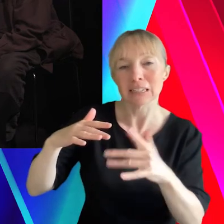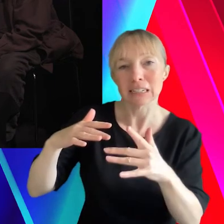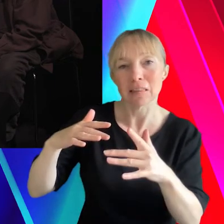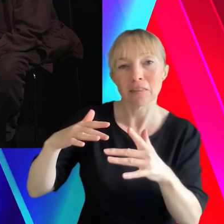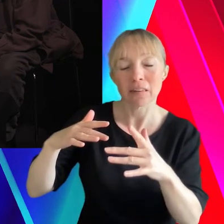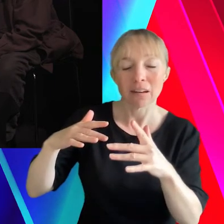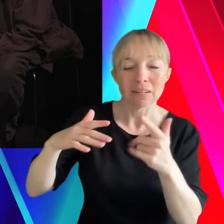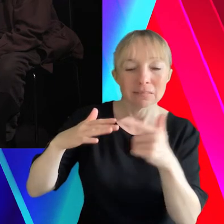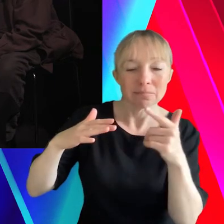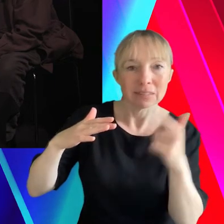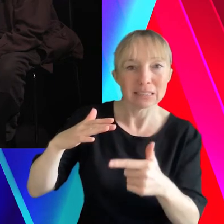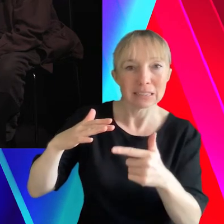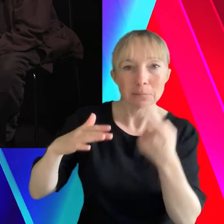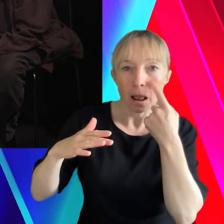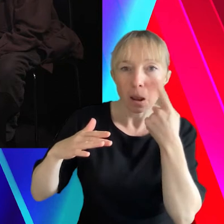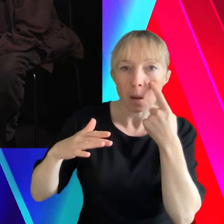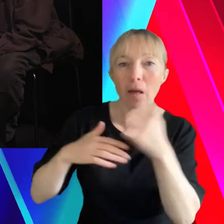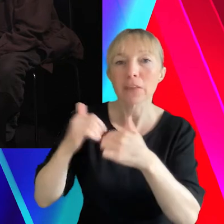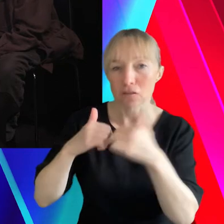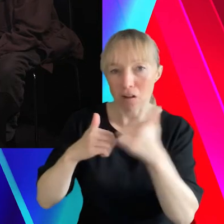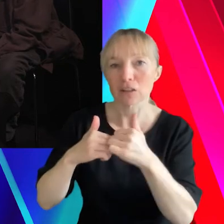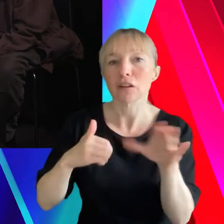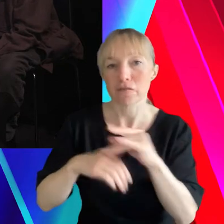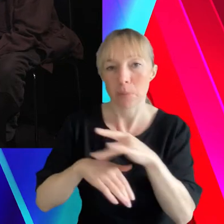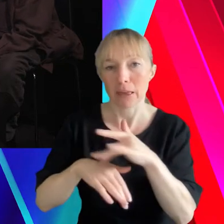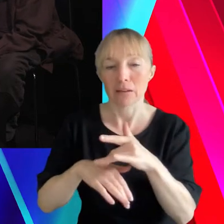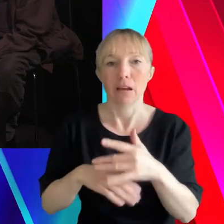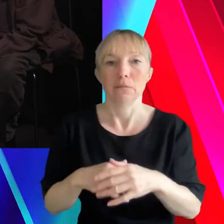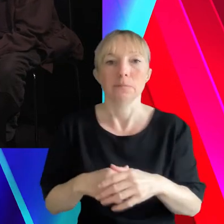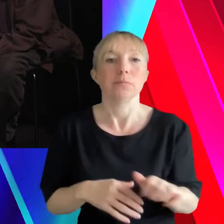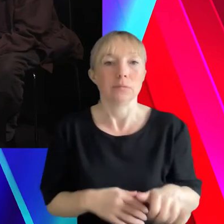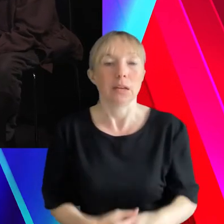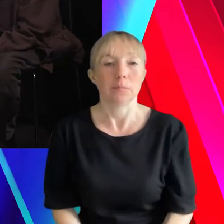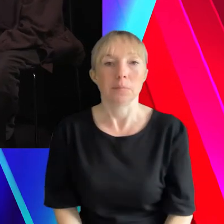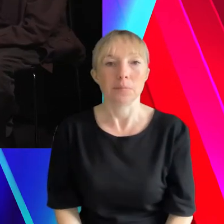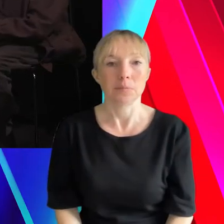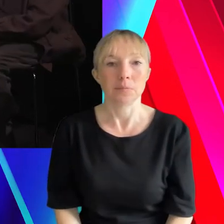of my films really come from my acquaintance with theater. Absolutely. یه چیزی که توی تئاتر